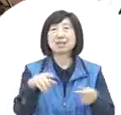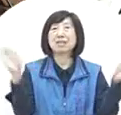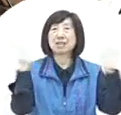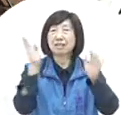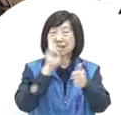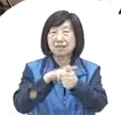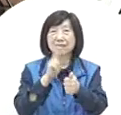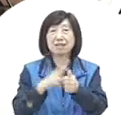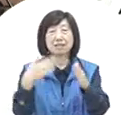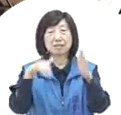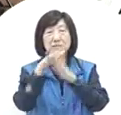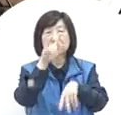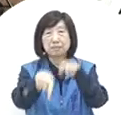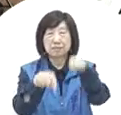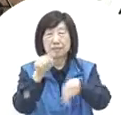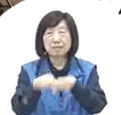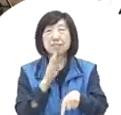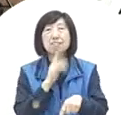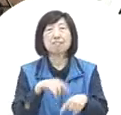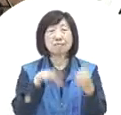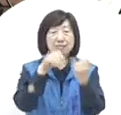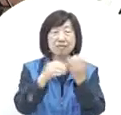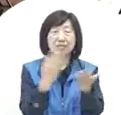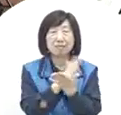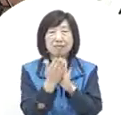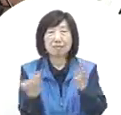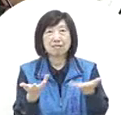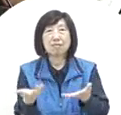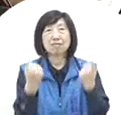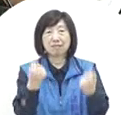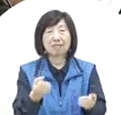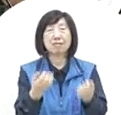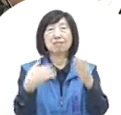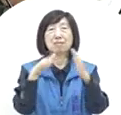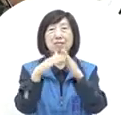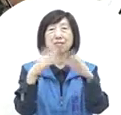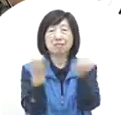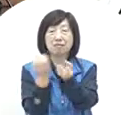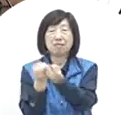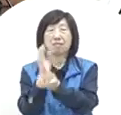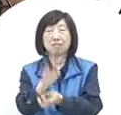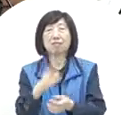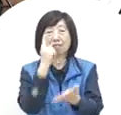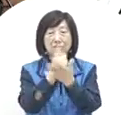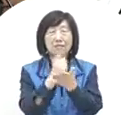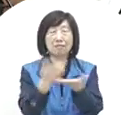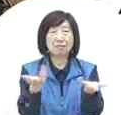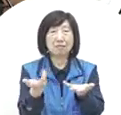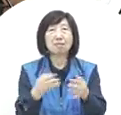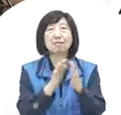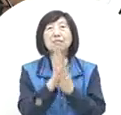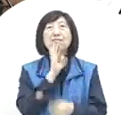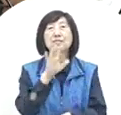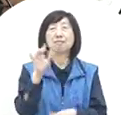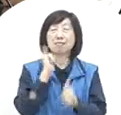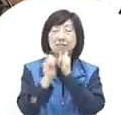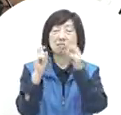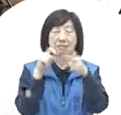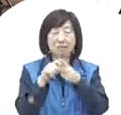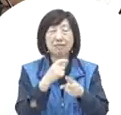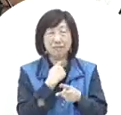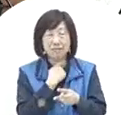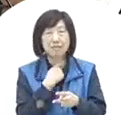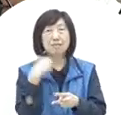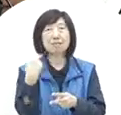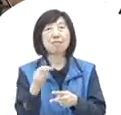多的性侵案件发生在所谓的校园当中。我们每一个案件所要透过的是社工，所要透过的是我们